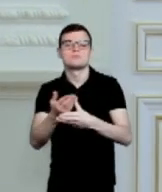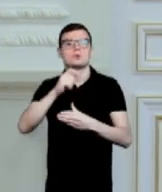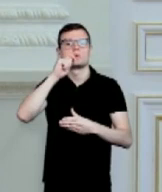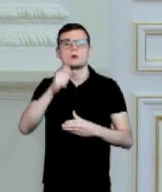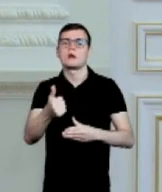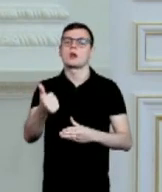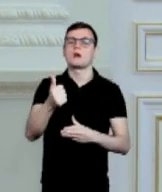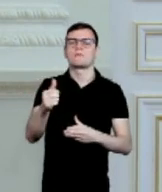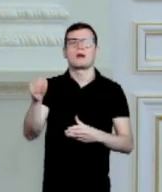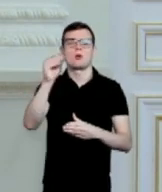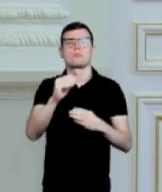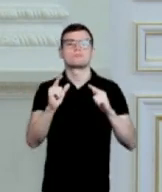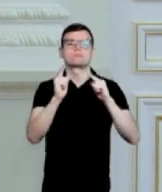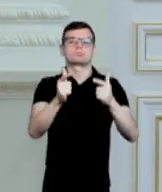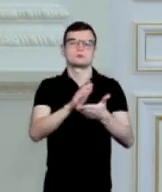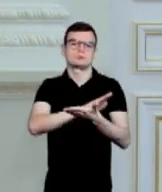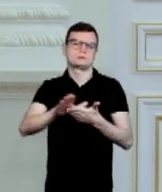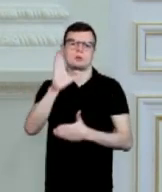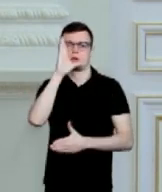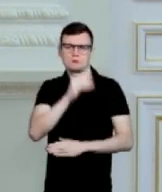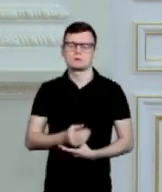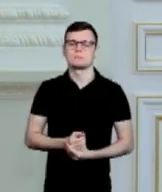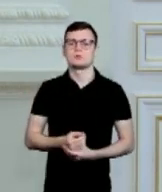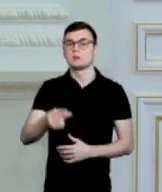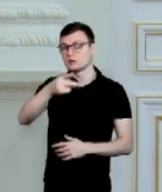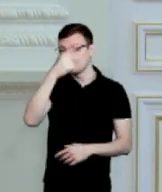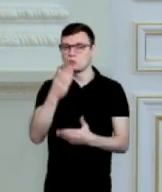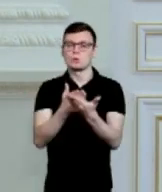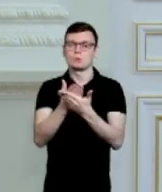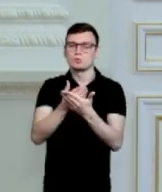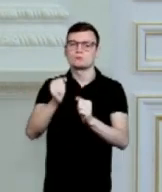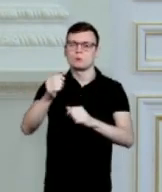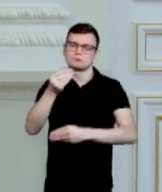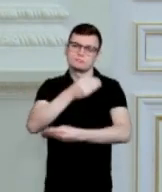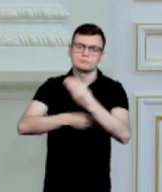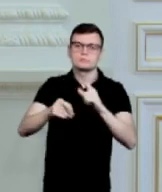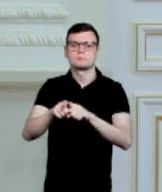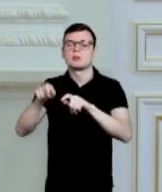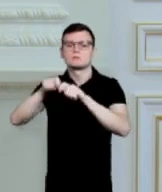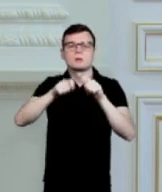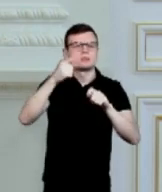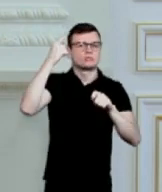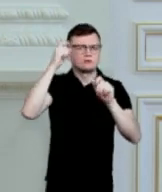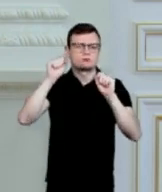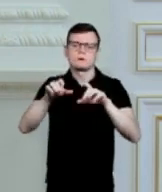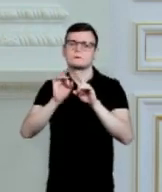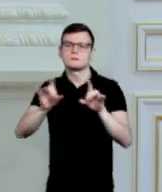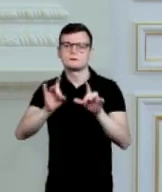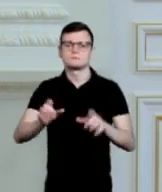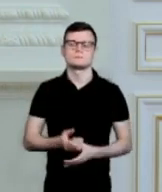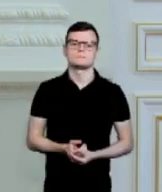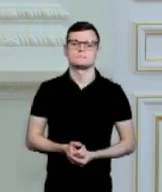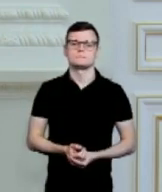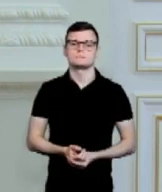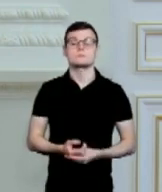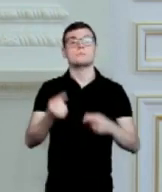sklandžiai. Lietuva yra pasirengusi dalintis patirtimi ir savo ekspertinėmis žiniomis. Kitas